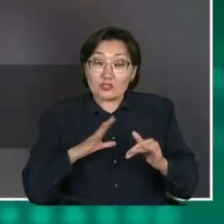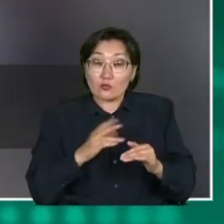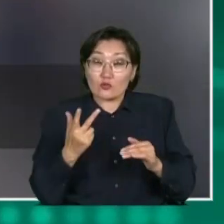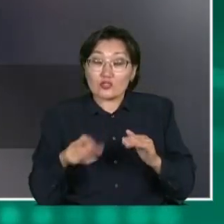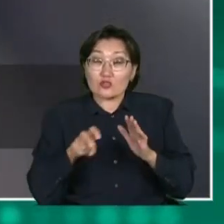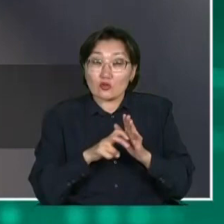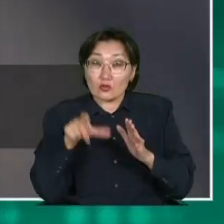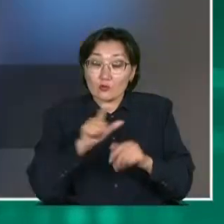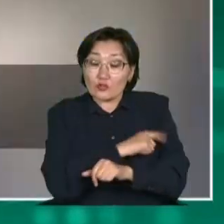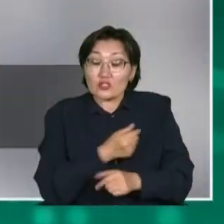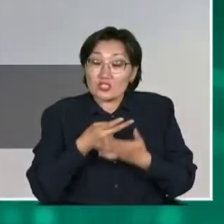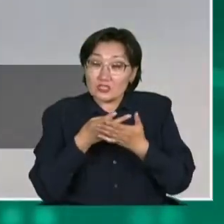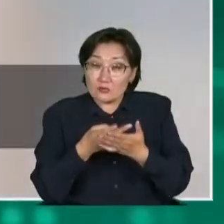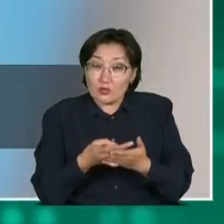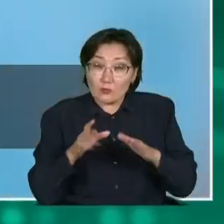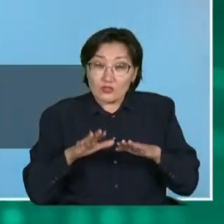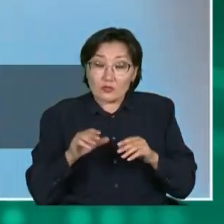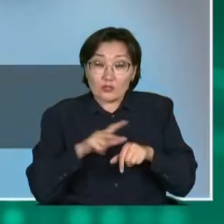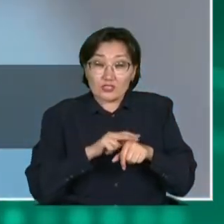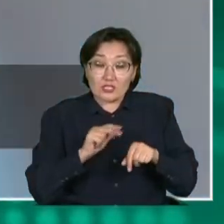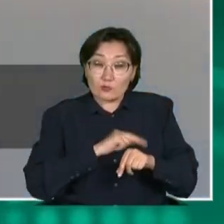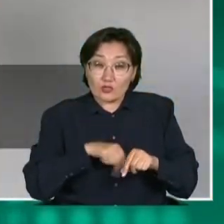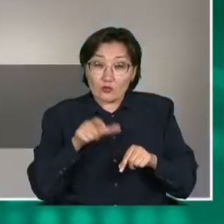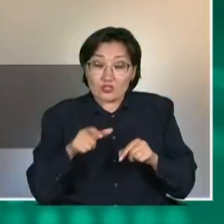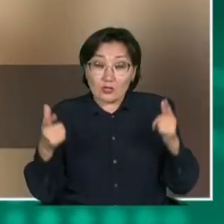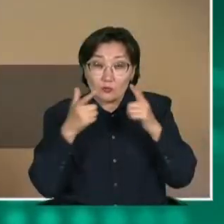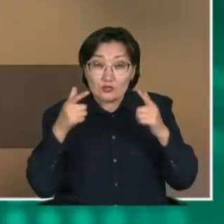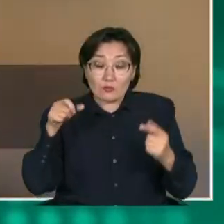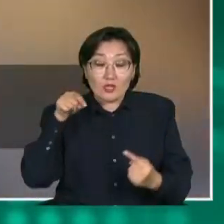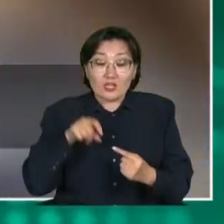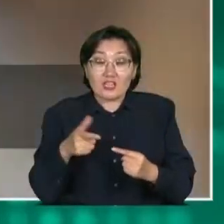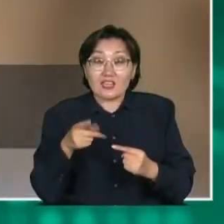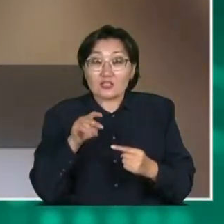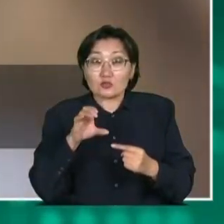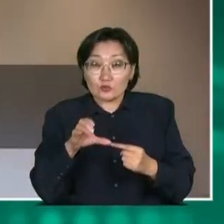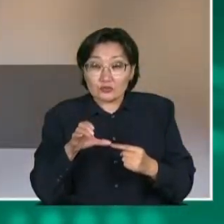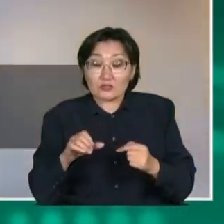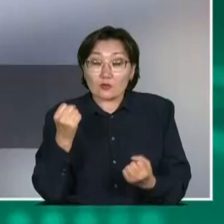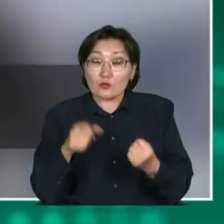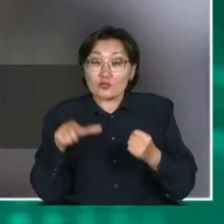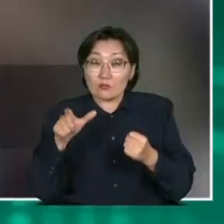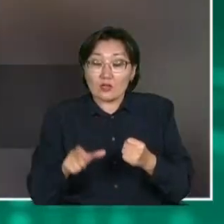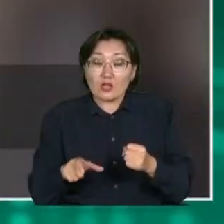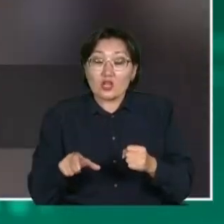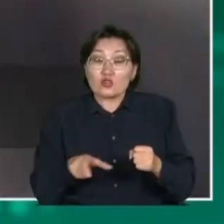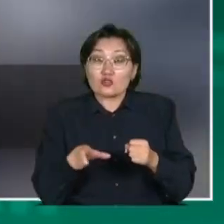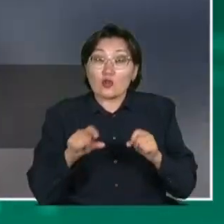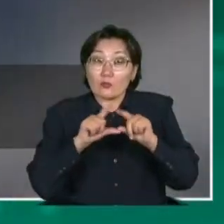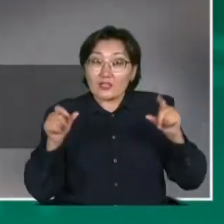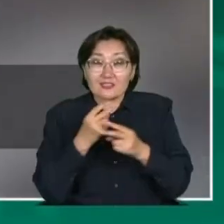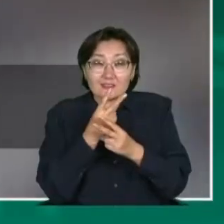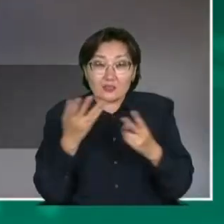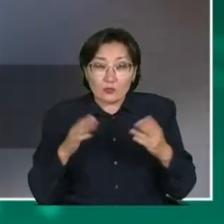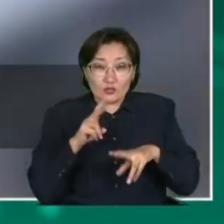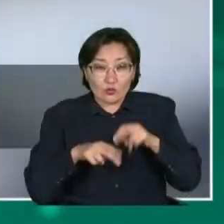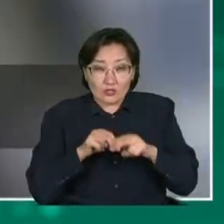жолаушы ауруханаға жеткізілді. Жергілікті полиция қызметінің хабарлауынша Lexus автокөлігінің жүргізушісі жол белгілерін елемей